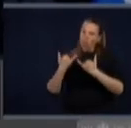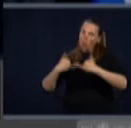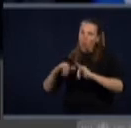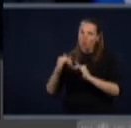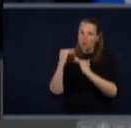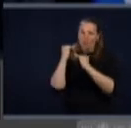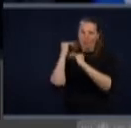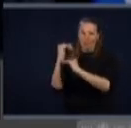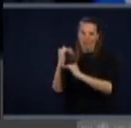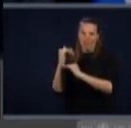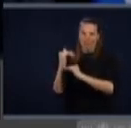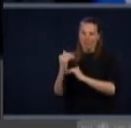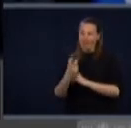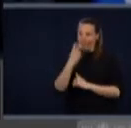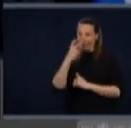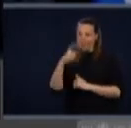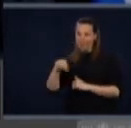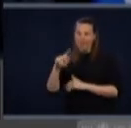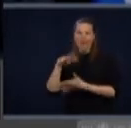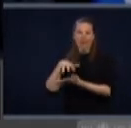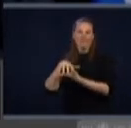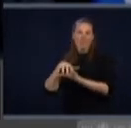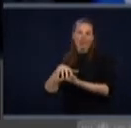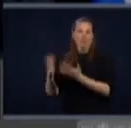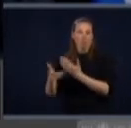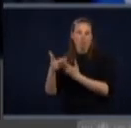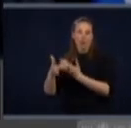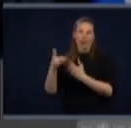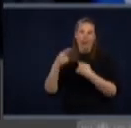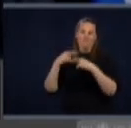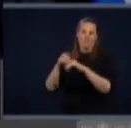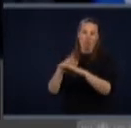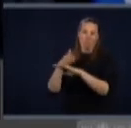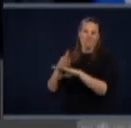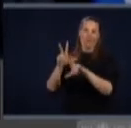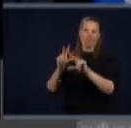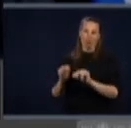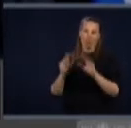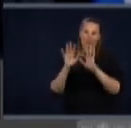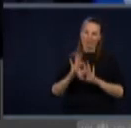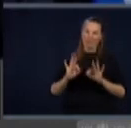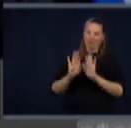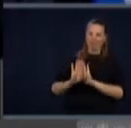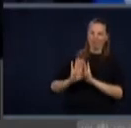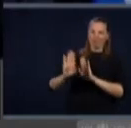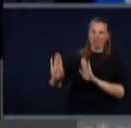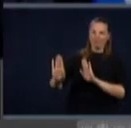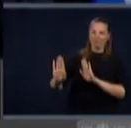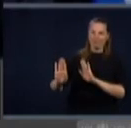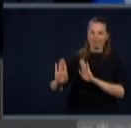C'est plate, on aimerait bien, mais on ne peut pas se permettre que les gens interprètent que le déconfinement